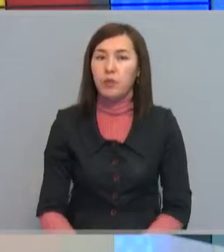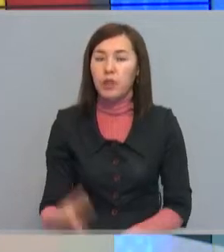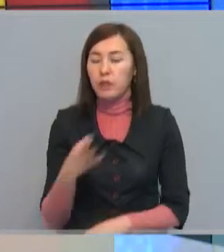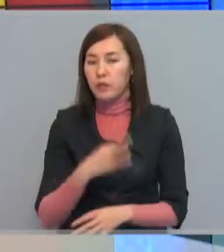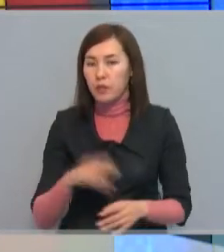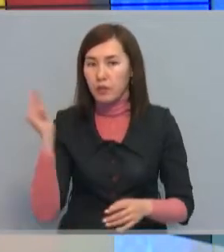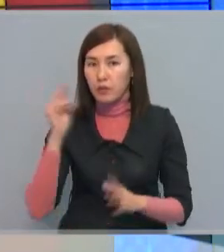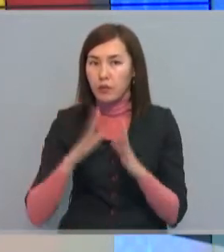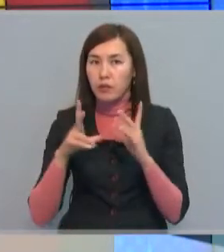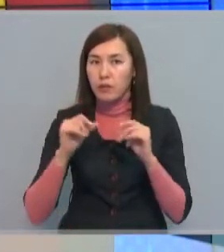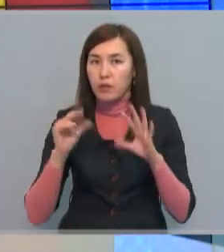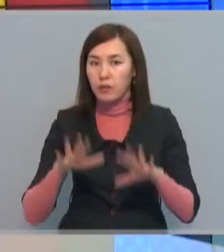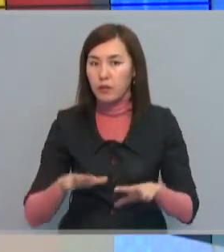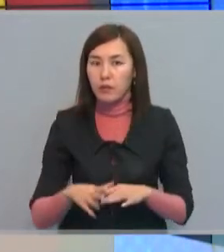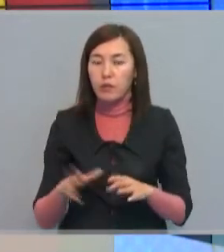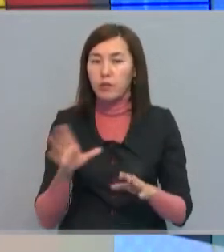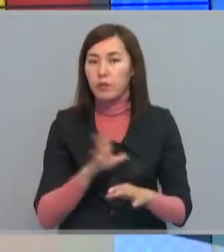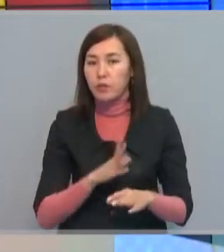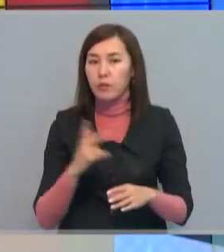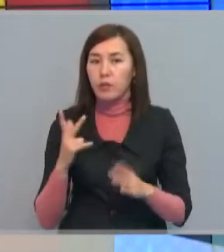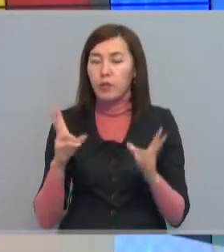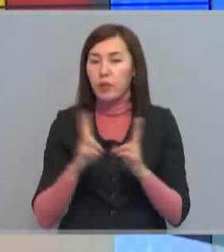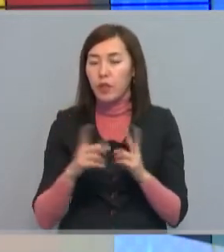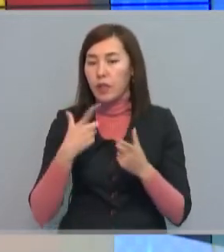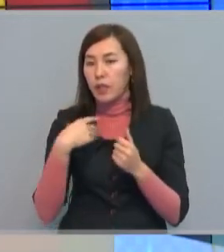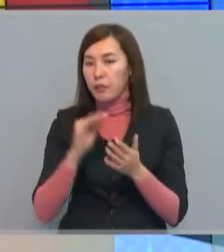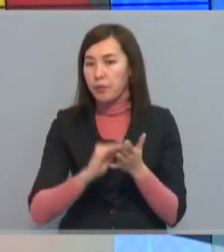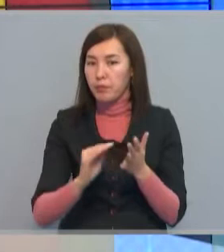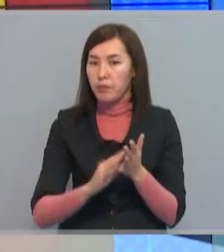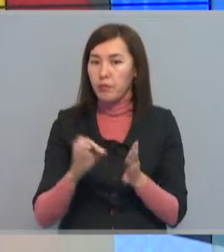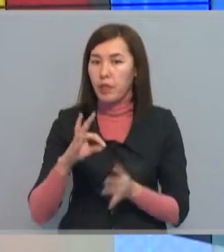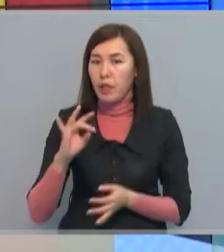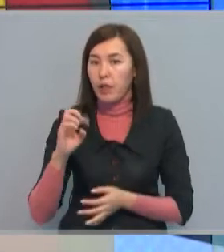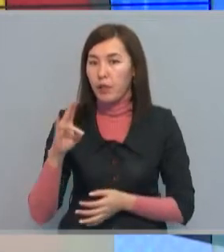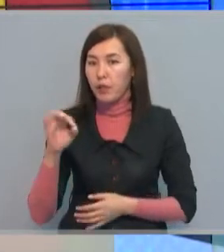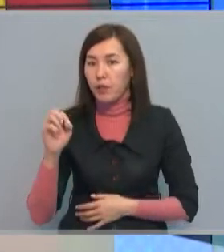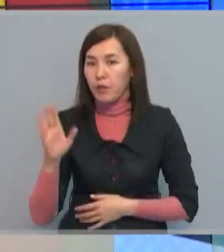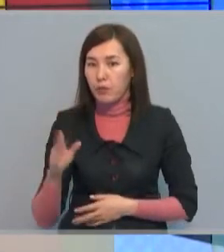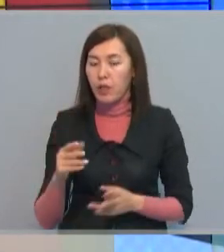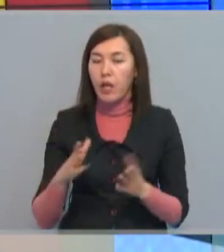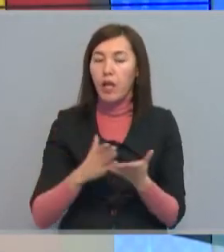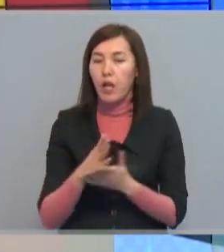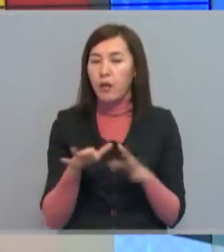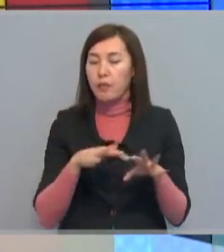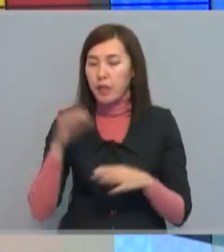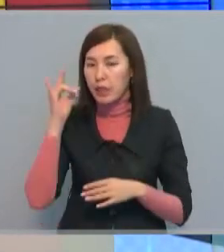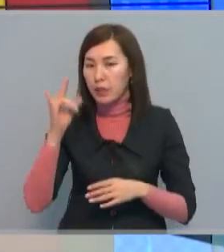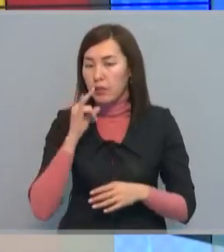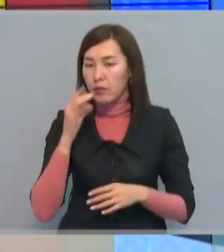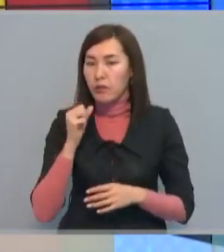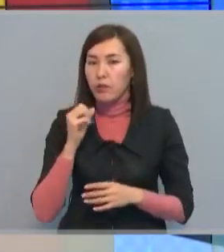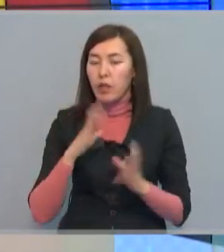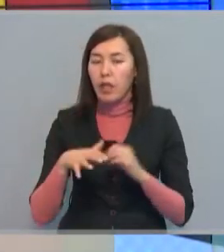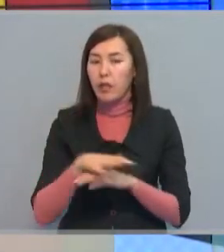В областной научно-универсальной библиотеке состоялась встреча с известным писателем Мархабатом Байгутом. Заслуженный деятель Казахстана,